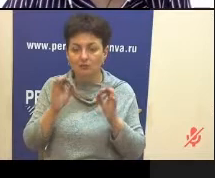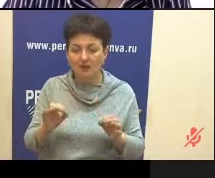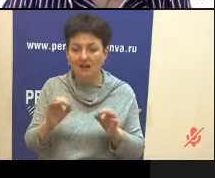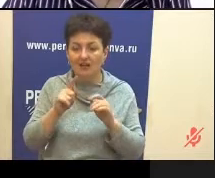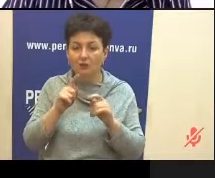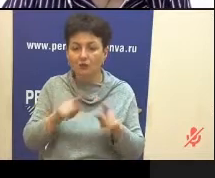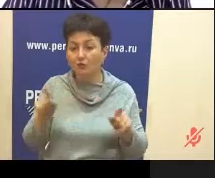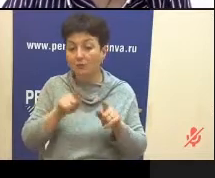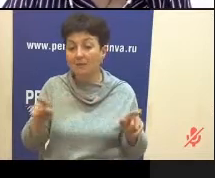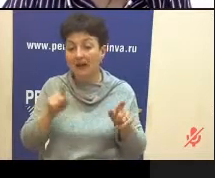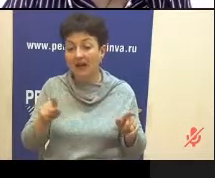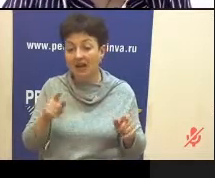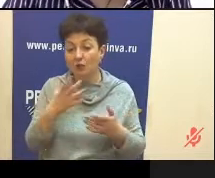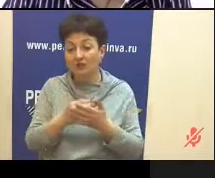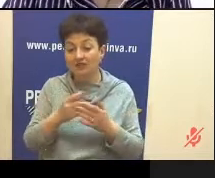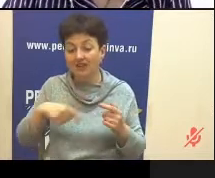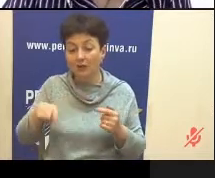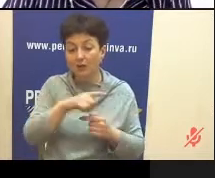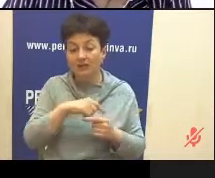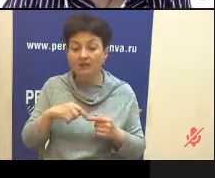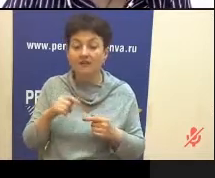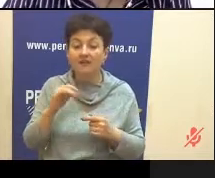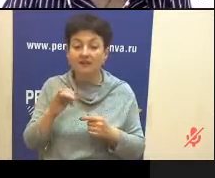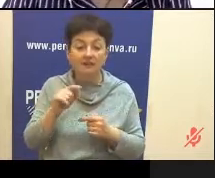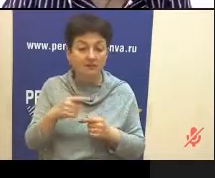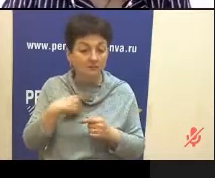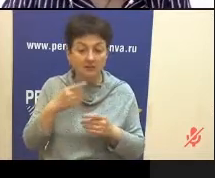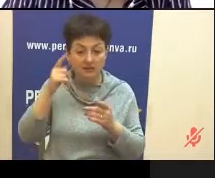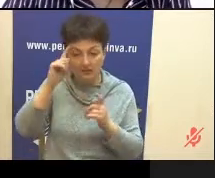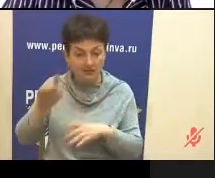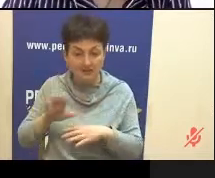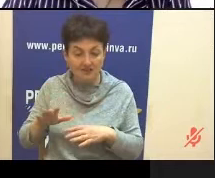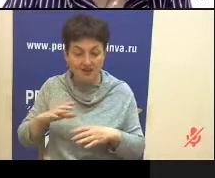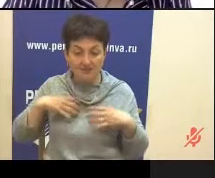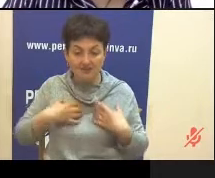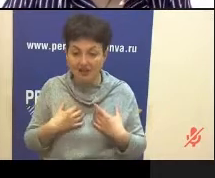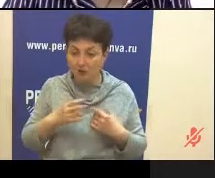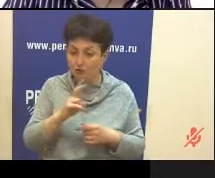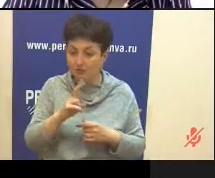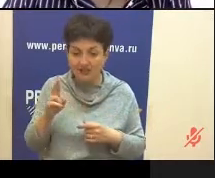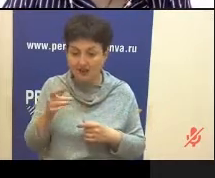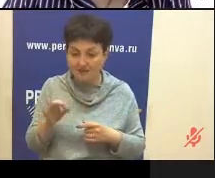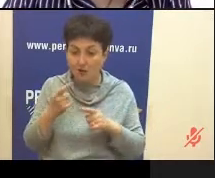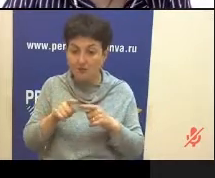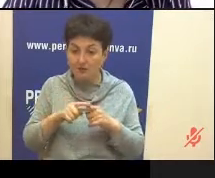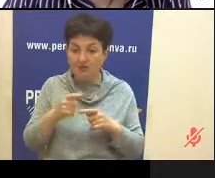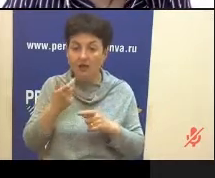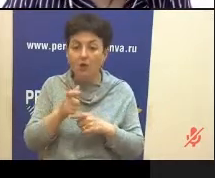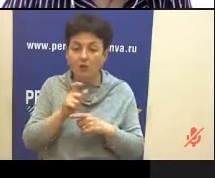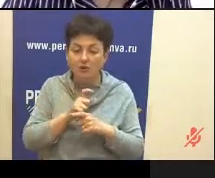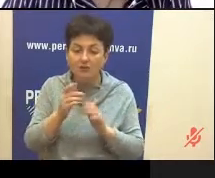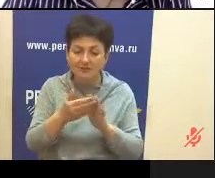вести эту правильную пропаганду на свои круги. И мы тем самым не оставляем равнодушными ровно